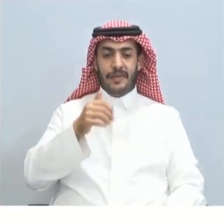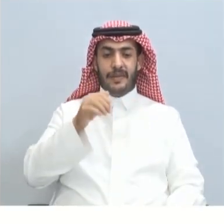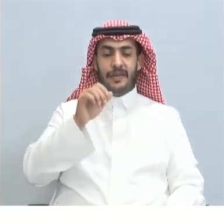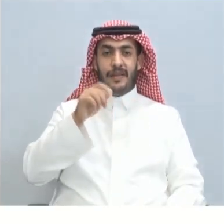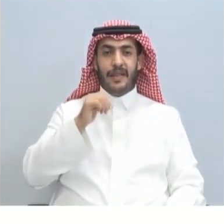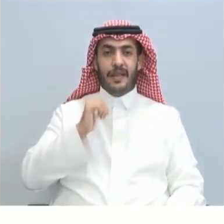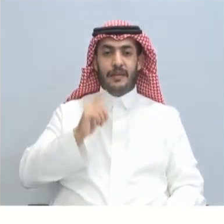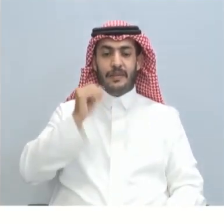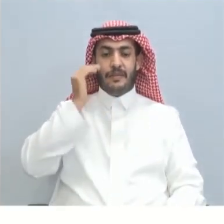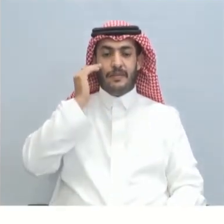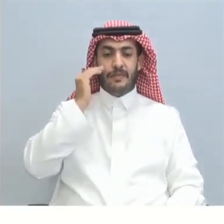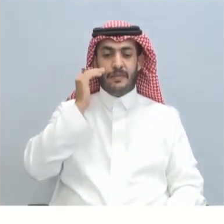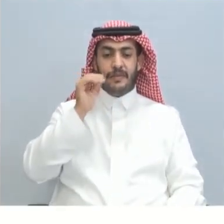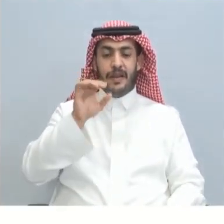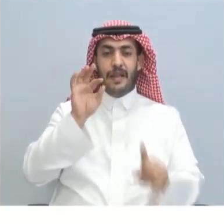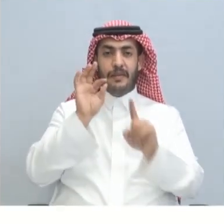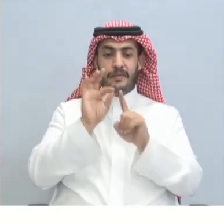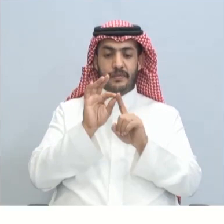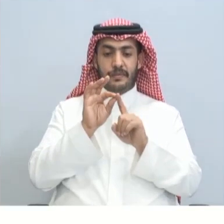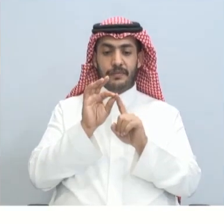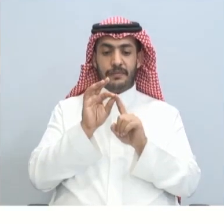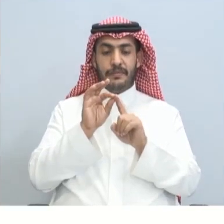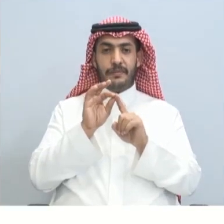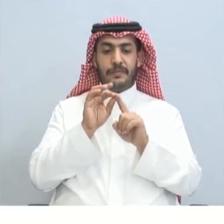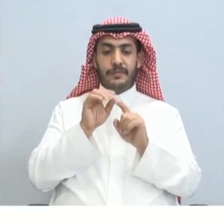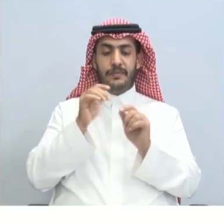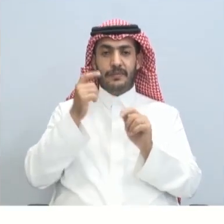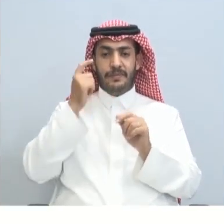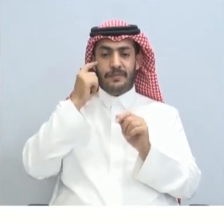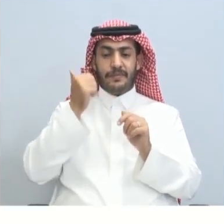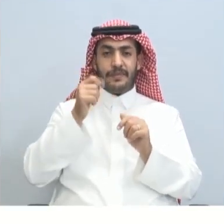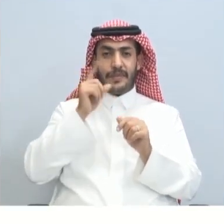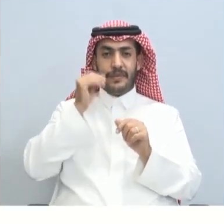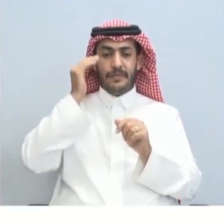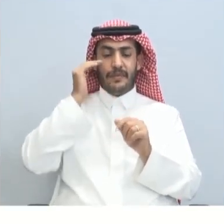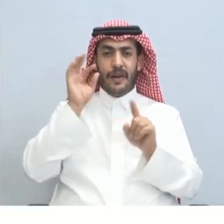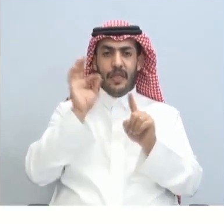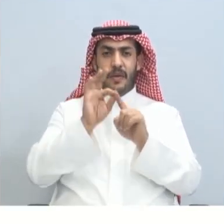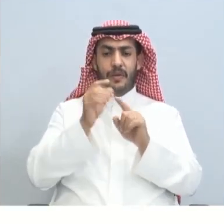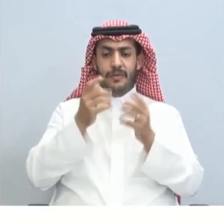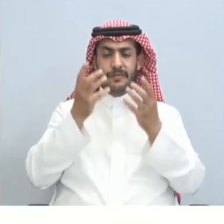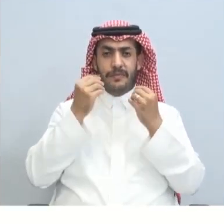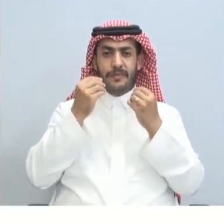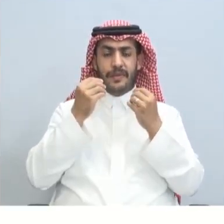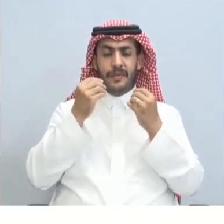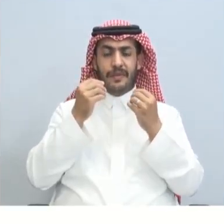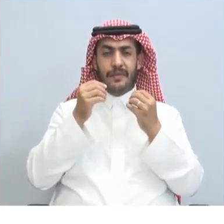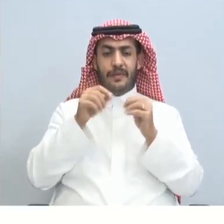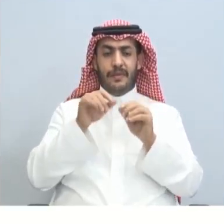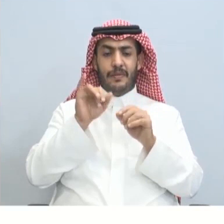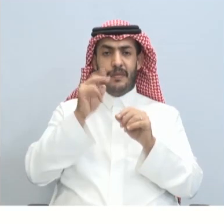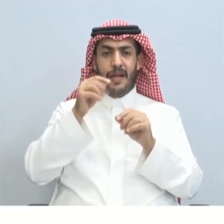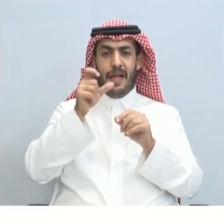البدايه لدينا الاهداف تتعرف او تتعرفي تتعرف وتتعرفي على مجموعات